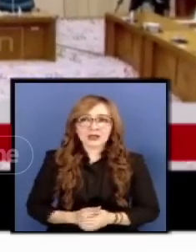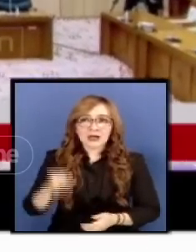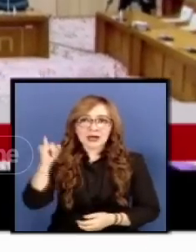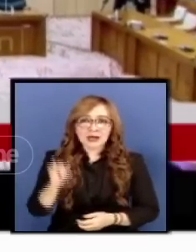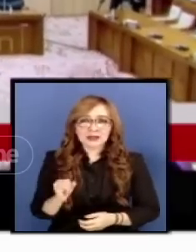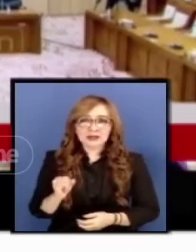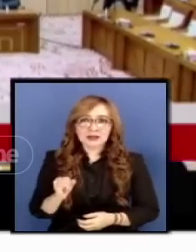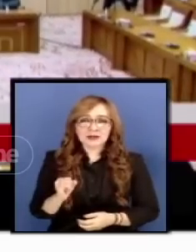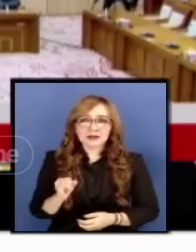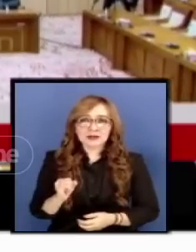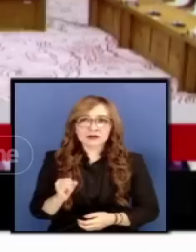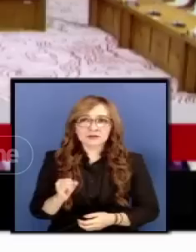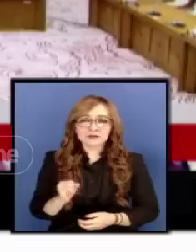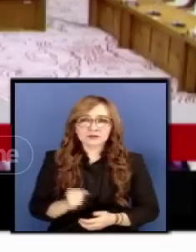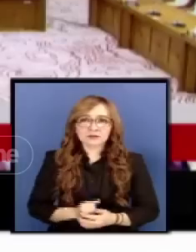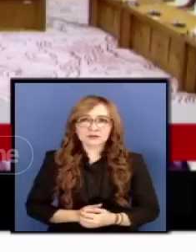DPR ketika